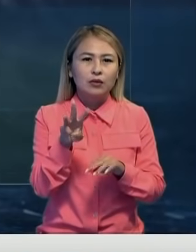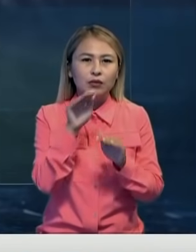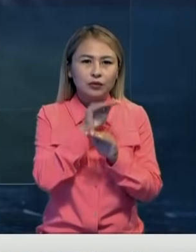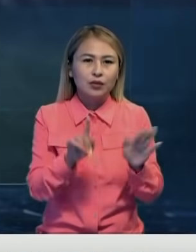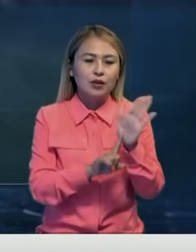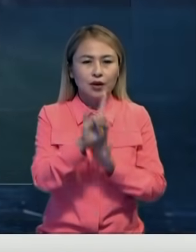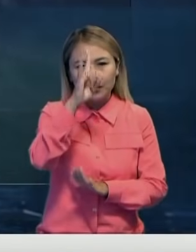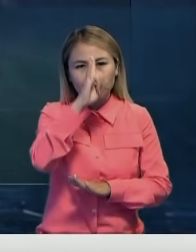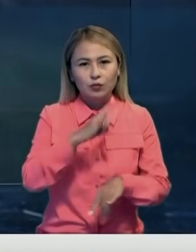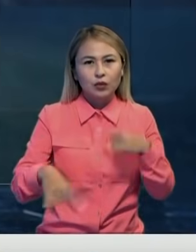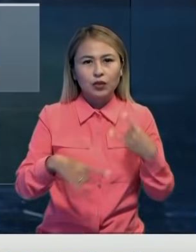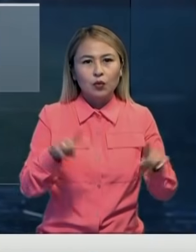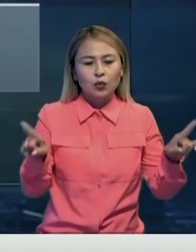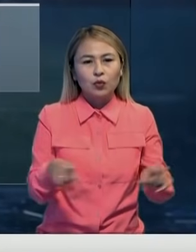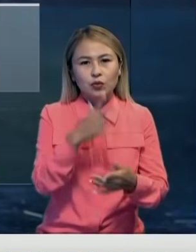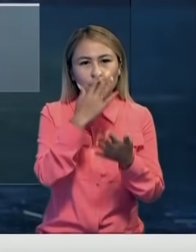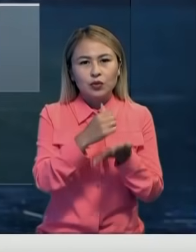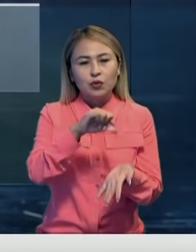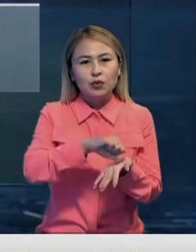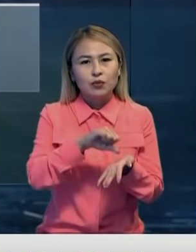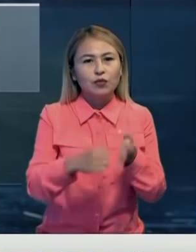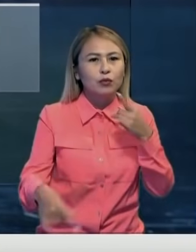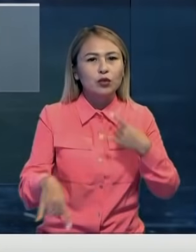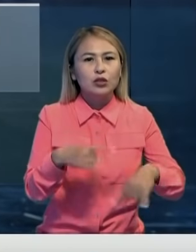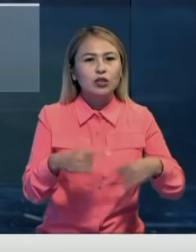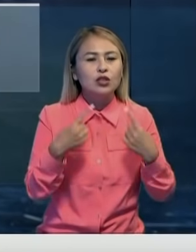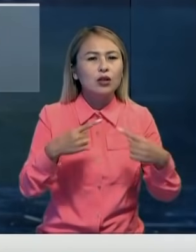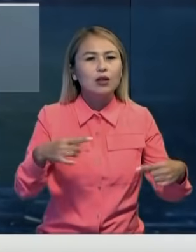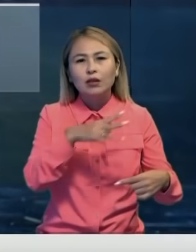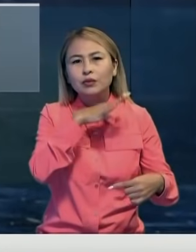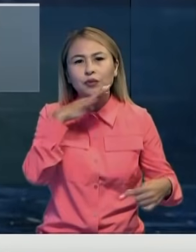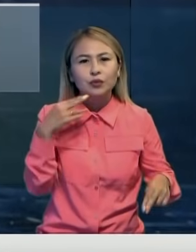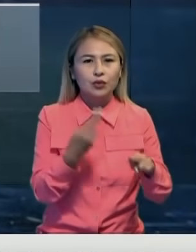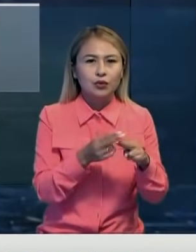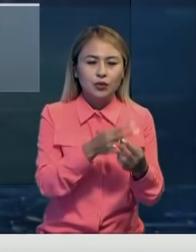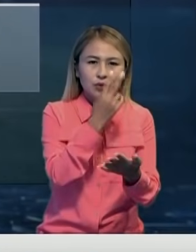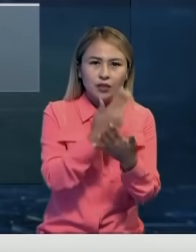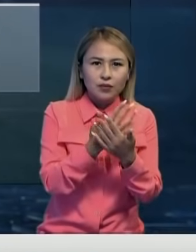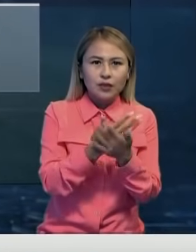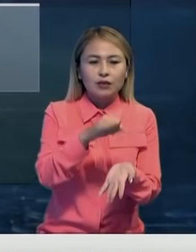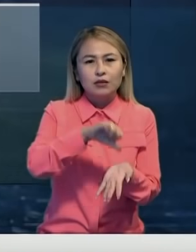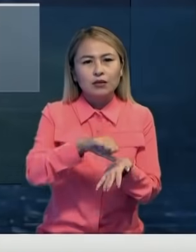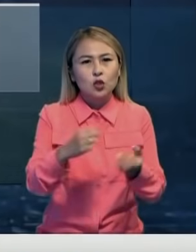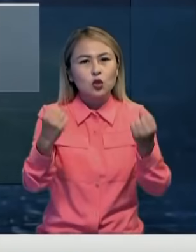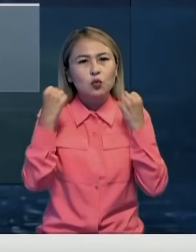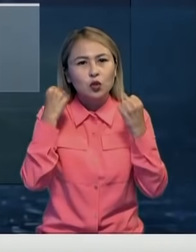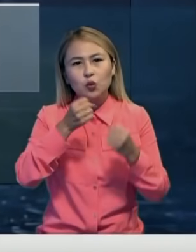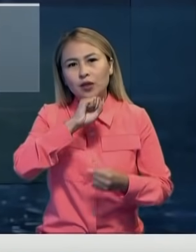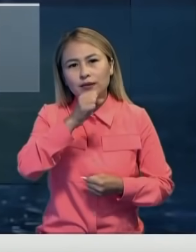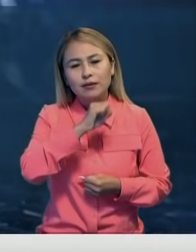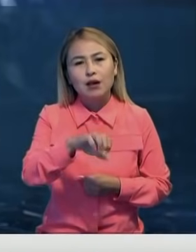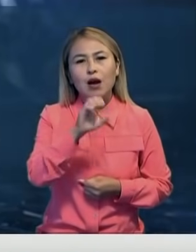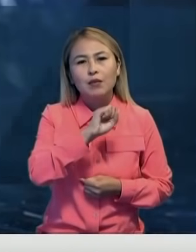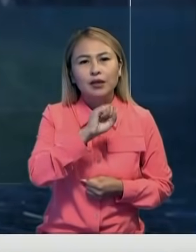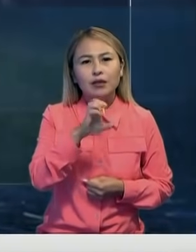үнсіздікпен басталады. Қазақ футболының дамуына өз үлесін қосып, талай футболшылардың жалындап өнер көрсетуіне септігін тигізген спорт